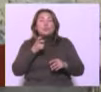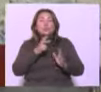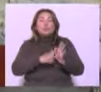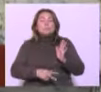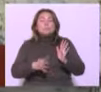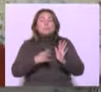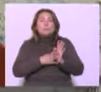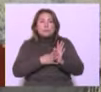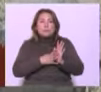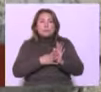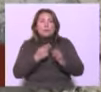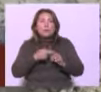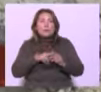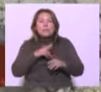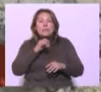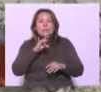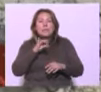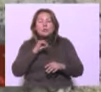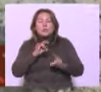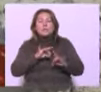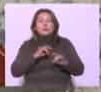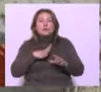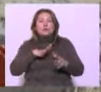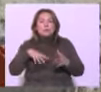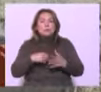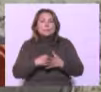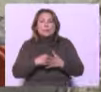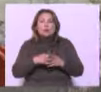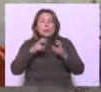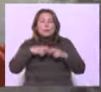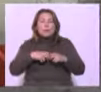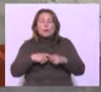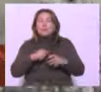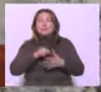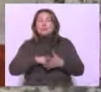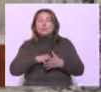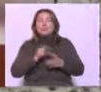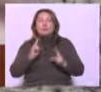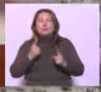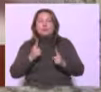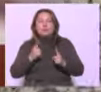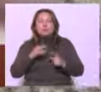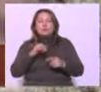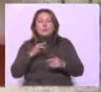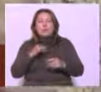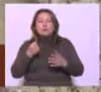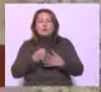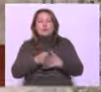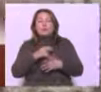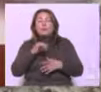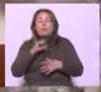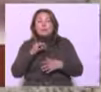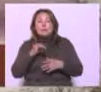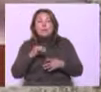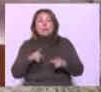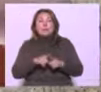289 в то же время даниа ракимжанов отметил что до сих пор не проверен мониторинг на побережье от Мыса туп Караган до провала жалган